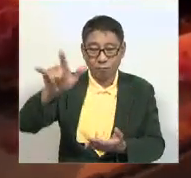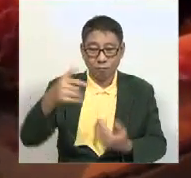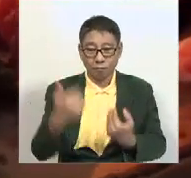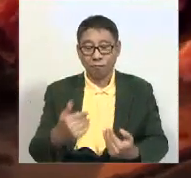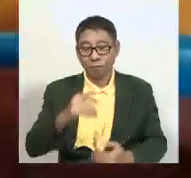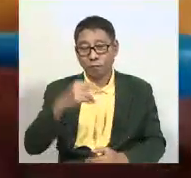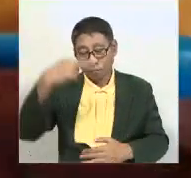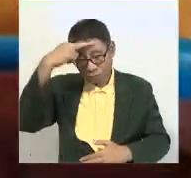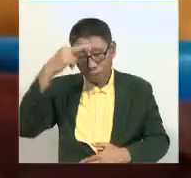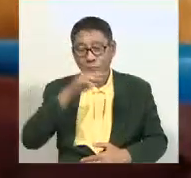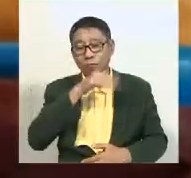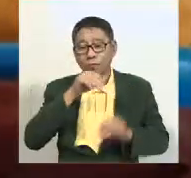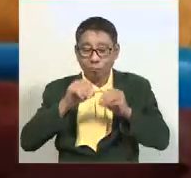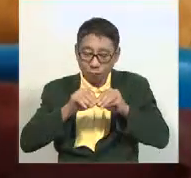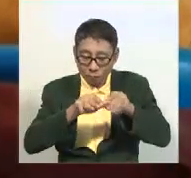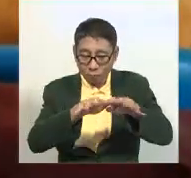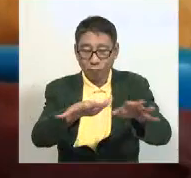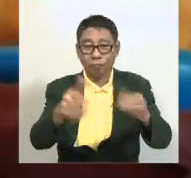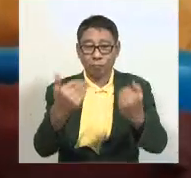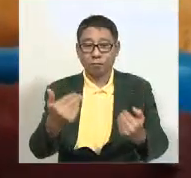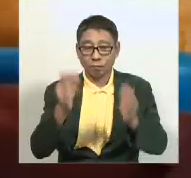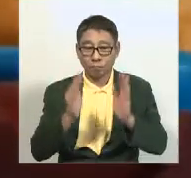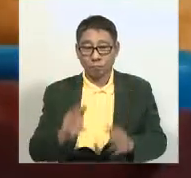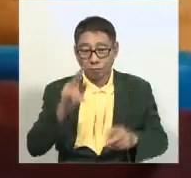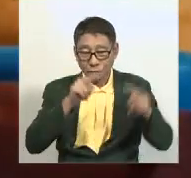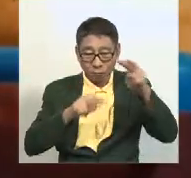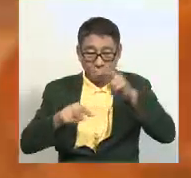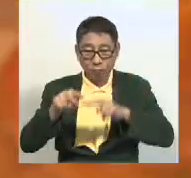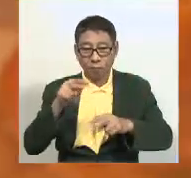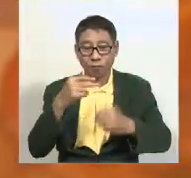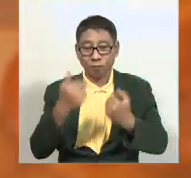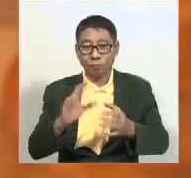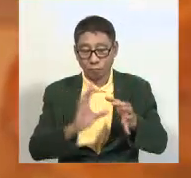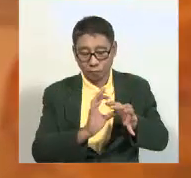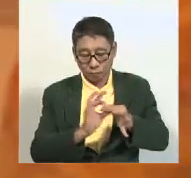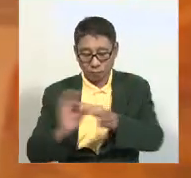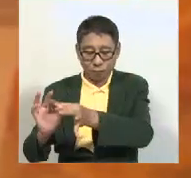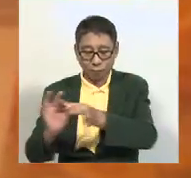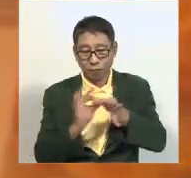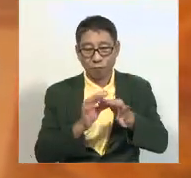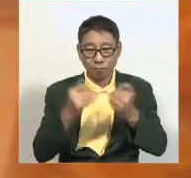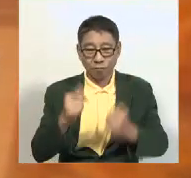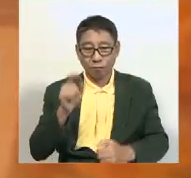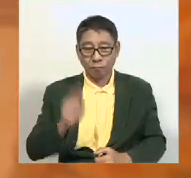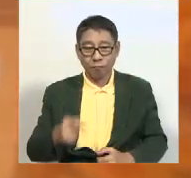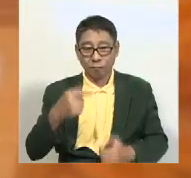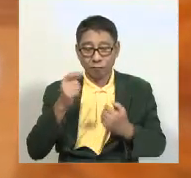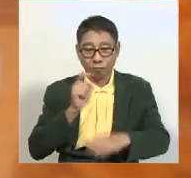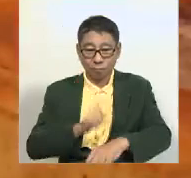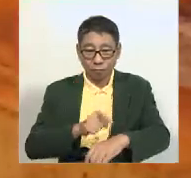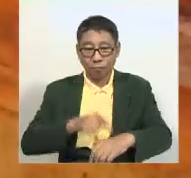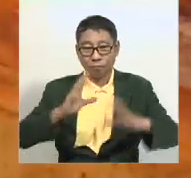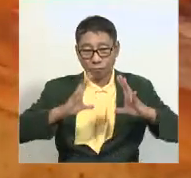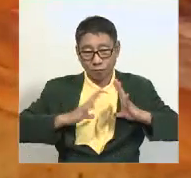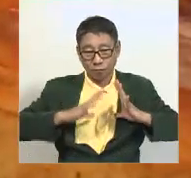คอหิวาแอฟริกาในสุกรกำลังระบาดทางคนที่ไปดูงานหรือว่าคนที่เข้าไปเกี่ยวข้องในพื้นที่นั้นนะคะควรจะมีระยะเวลา